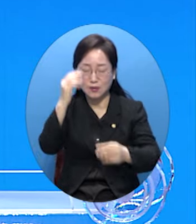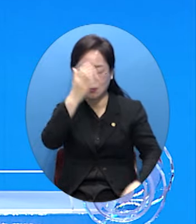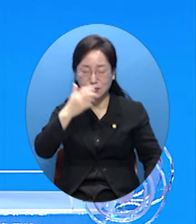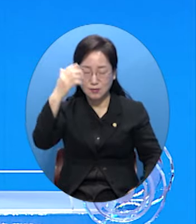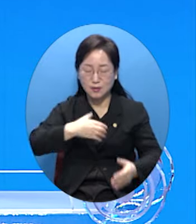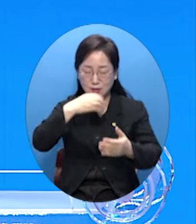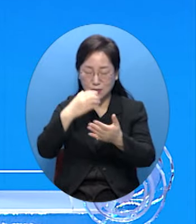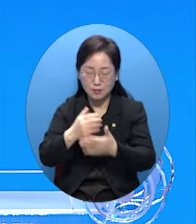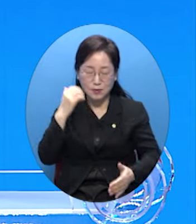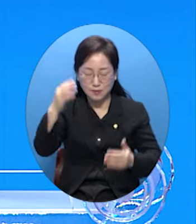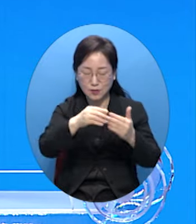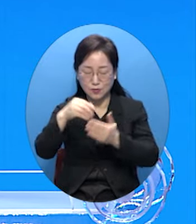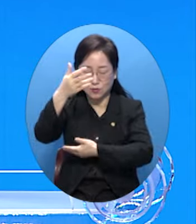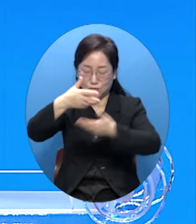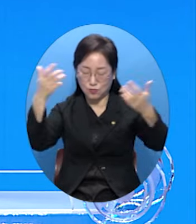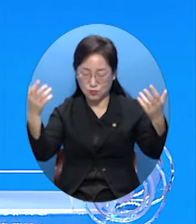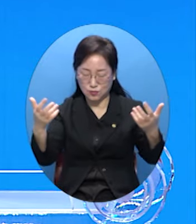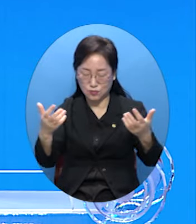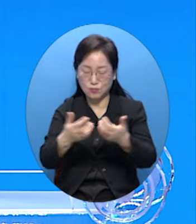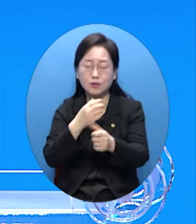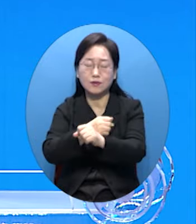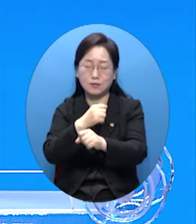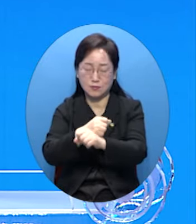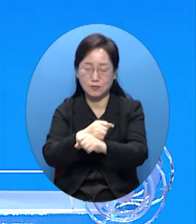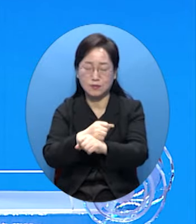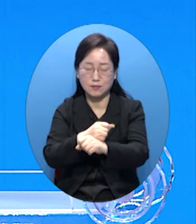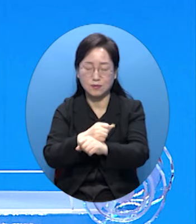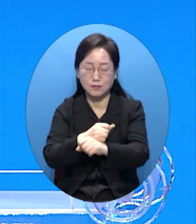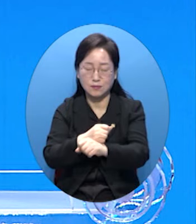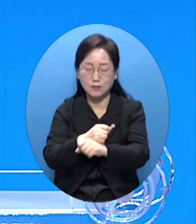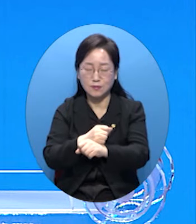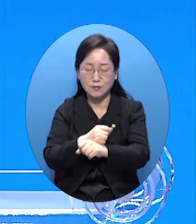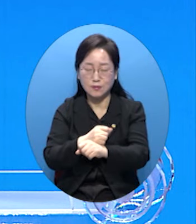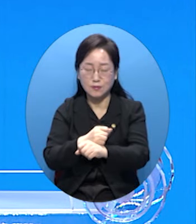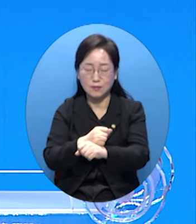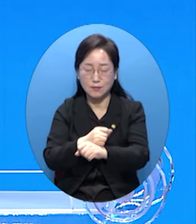성령의 감동감화 인도교통 충만하게 하심이